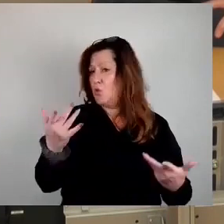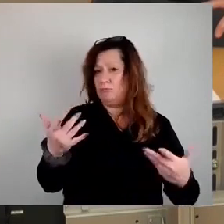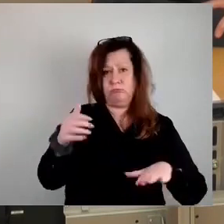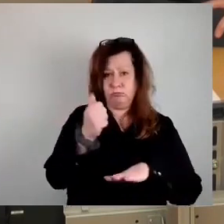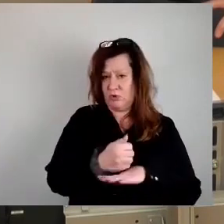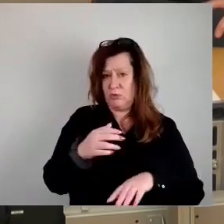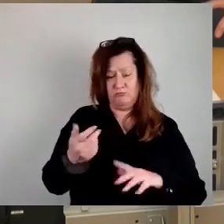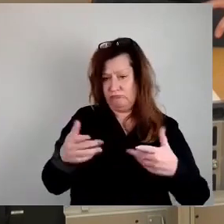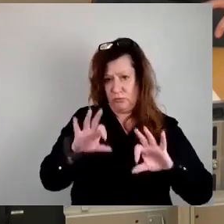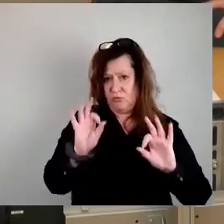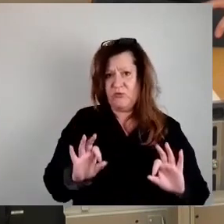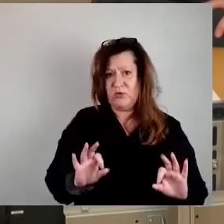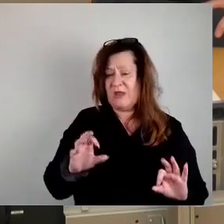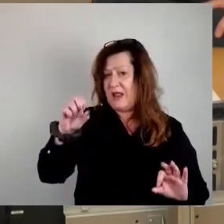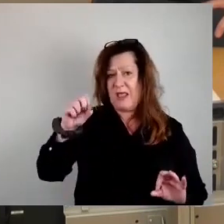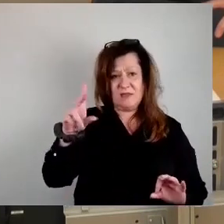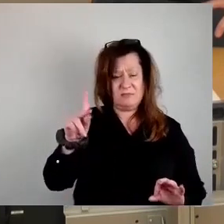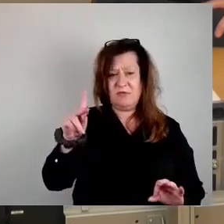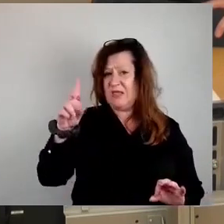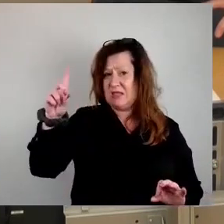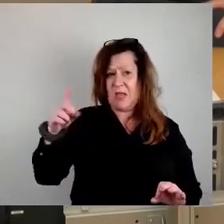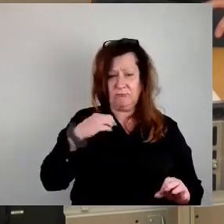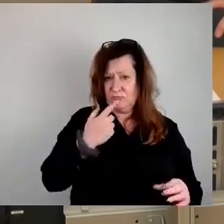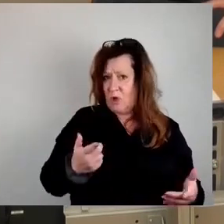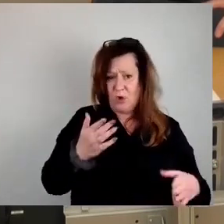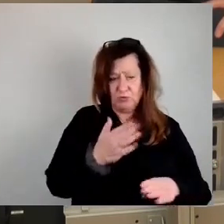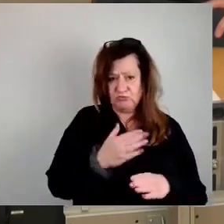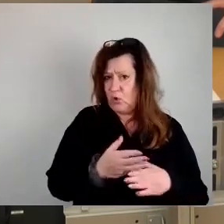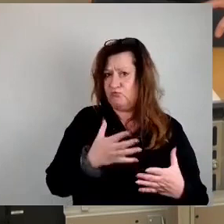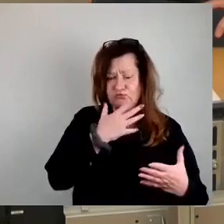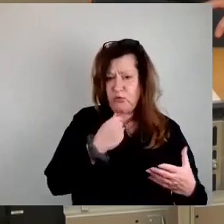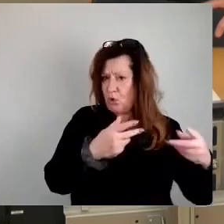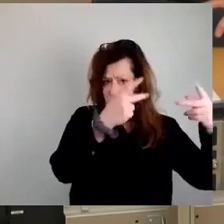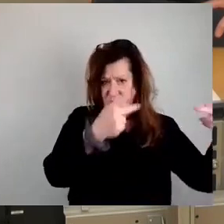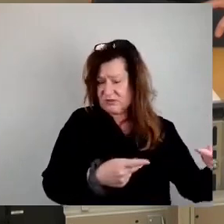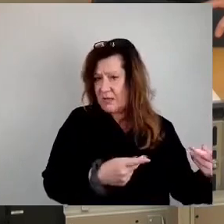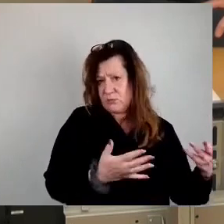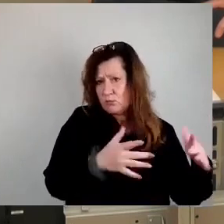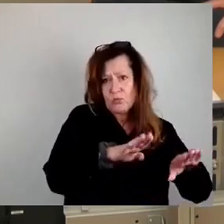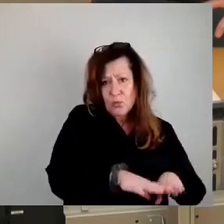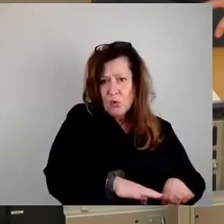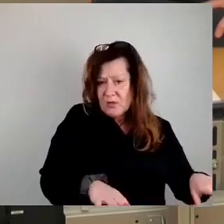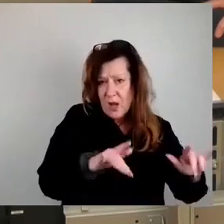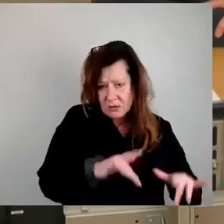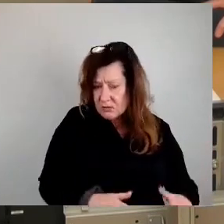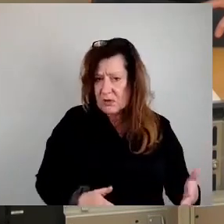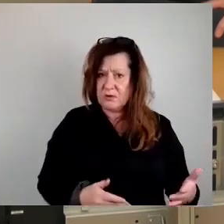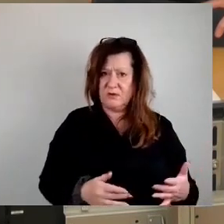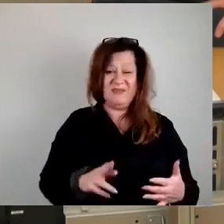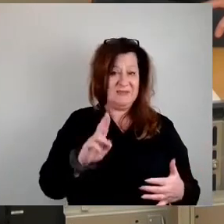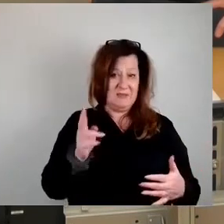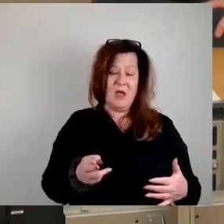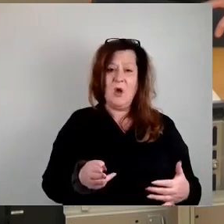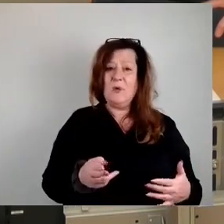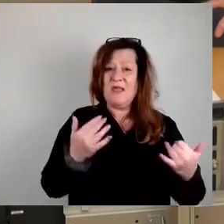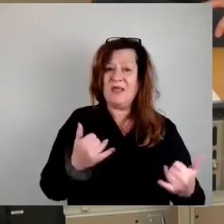legitim, SPD hat gesagt, es gibt hier irgendwie schöne Ansätze in dem, was vorliegt, Linke hat das auch gesagt. Deswegen probiere ich das